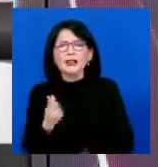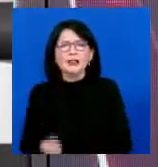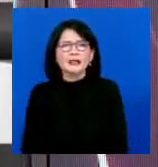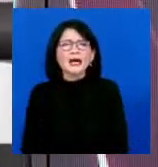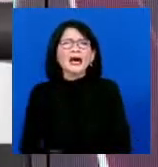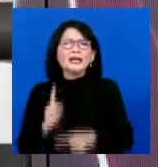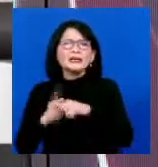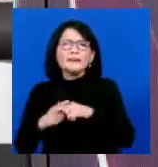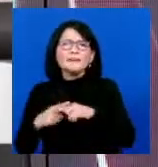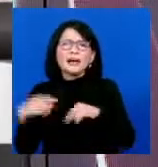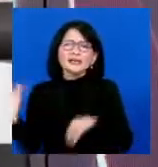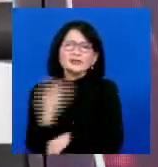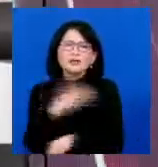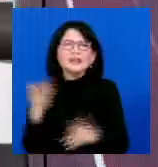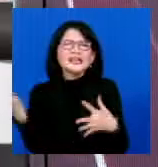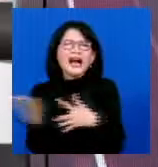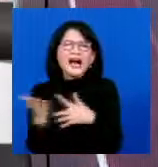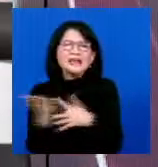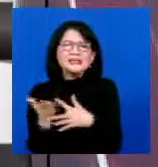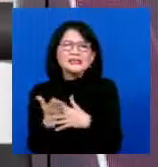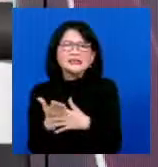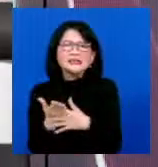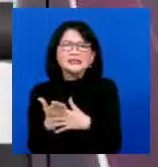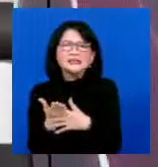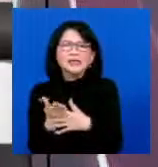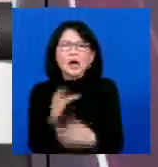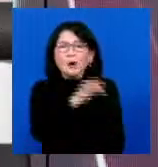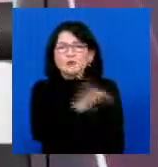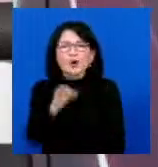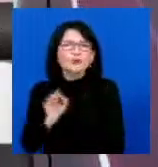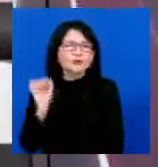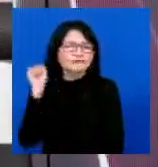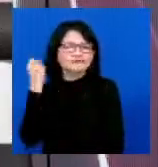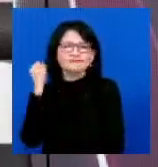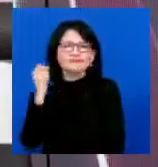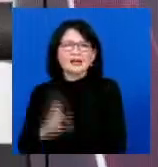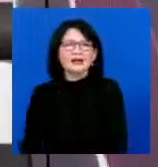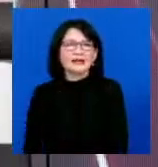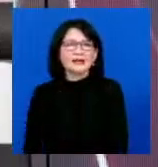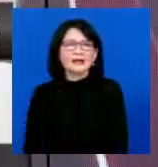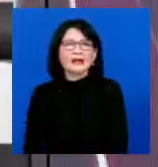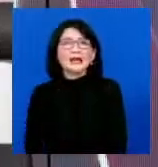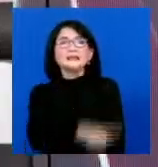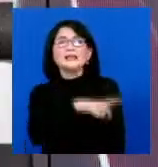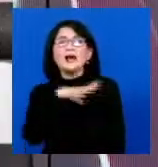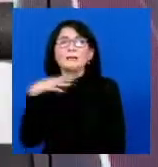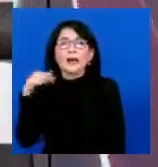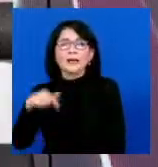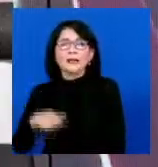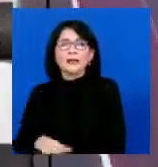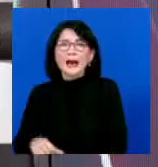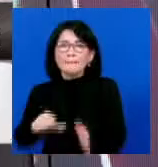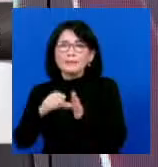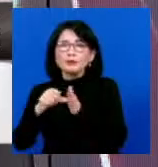ditambah dengan transportasi akses transportasi antar pulnya tidak digunakan secara baik apalagi selama ini bantuan-bantuan